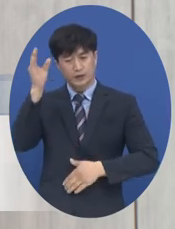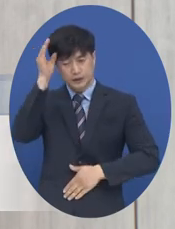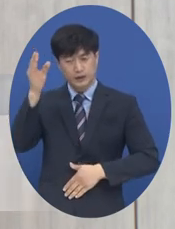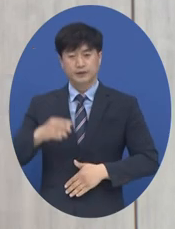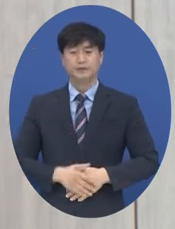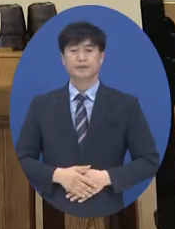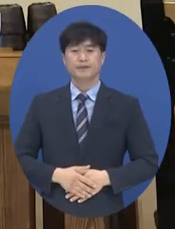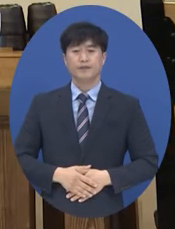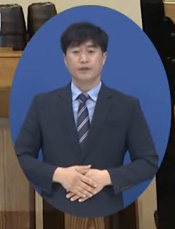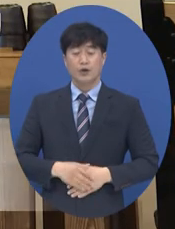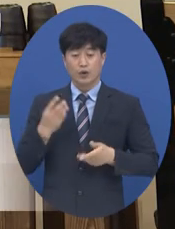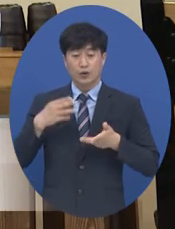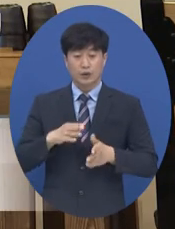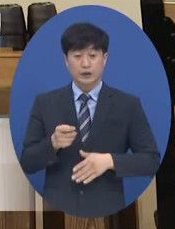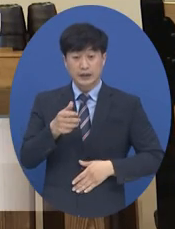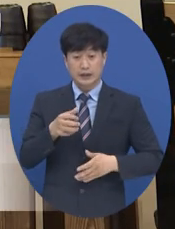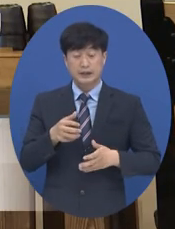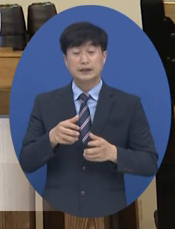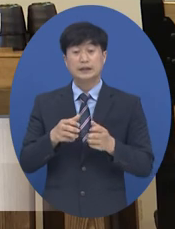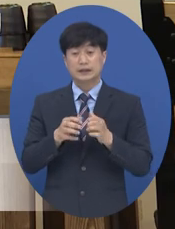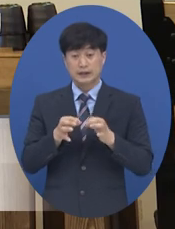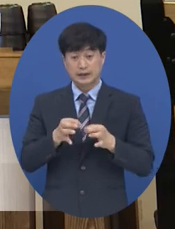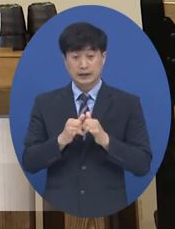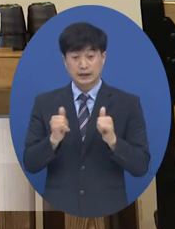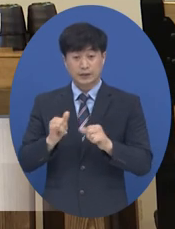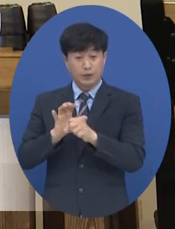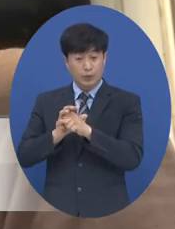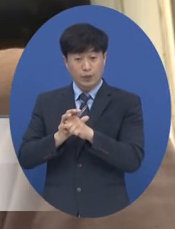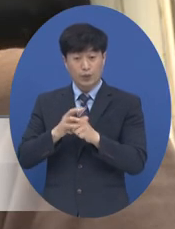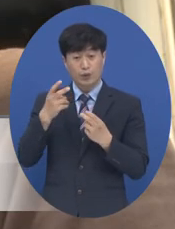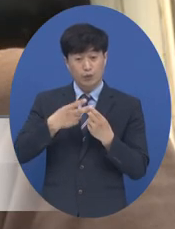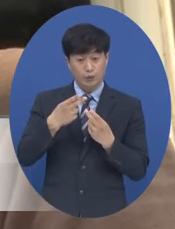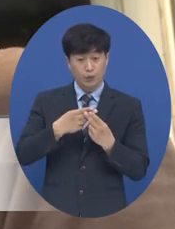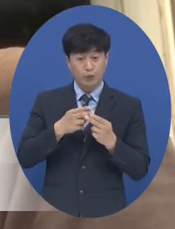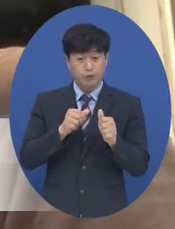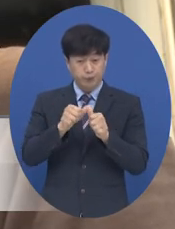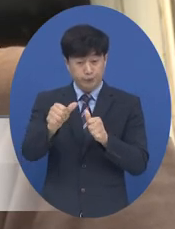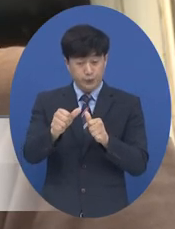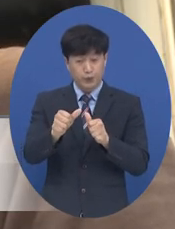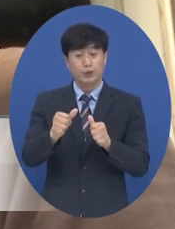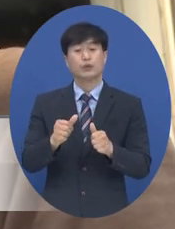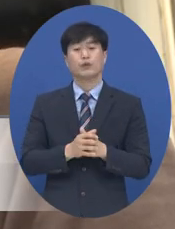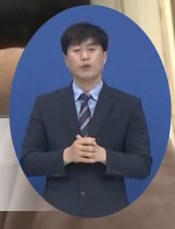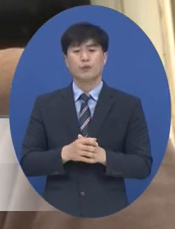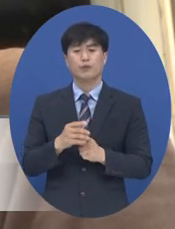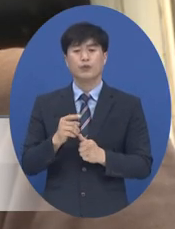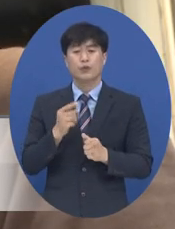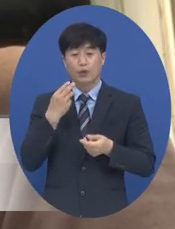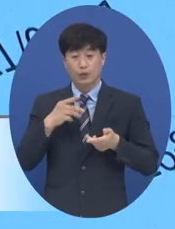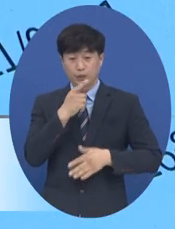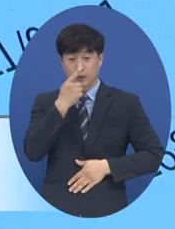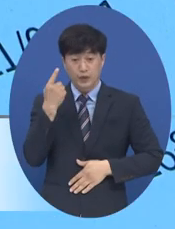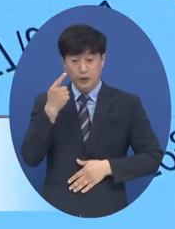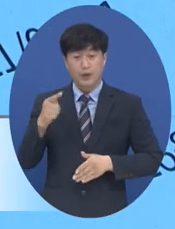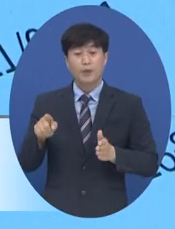저희는 기대하고 있습니다. 경기 소상공인 코로나19 극복 통장 상담은 경기신용보증재단에서 할수 있고,